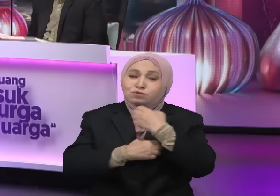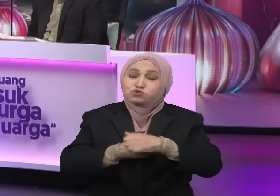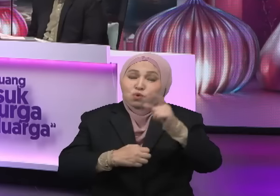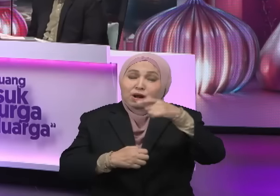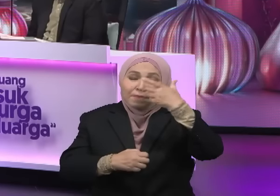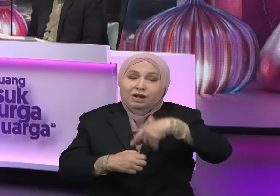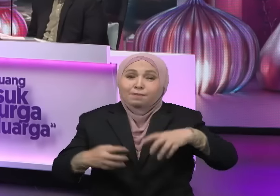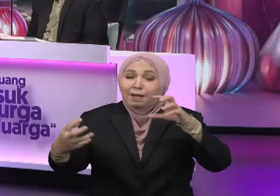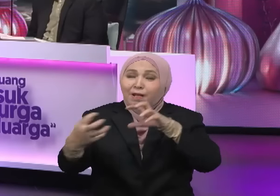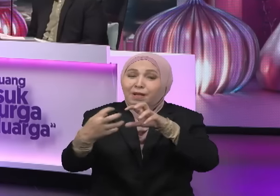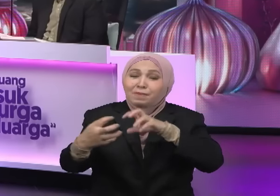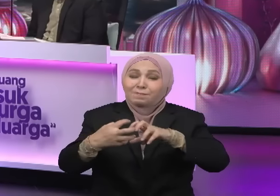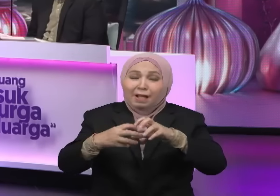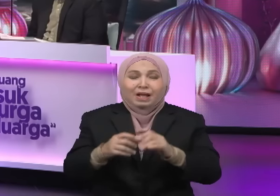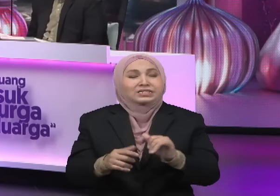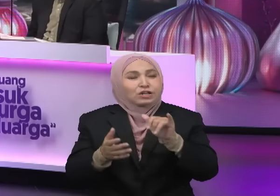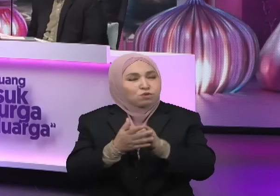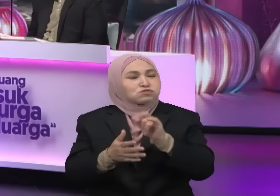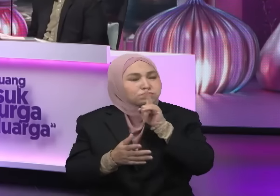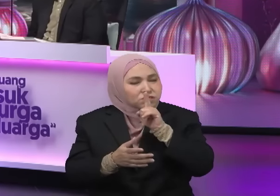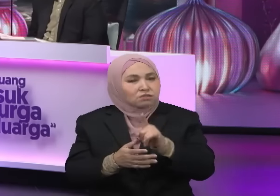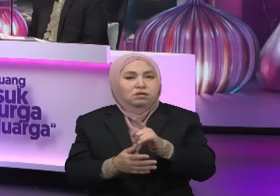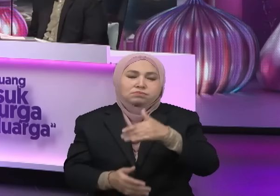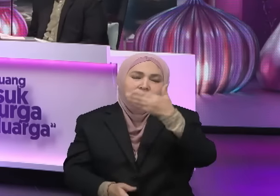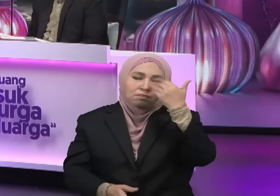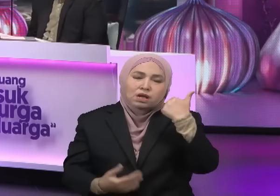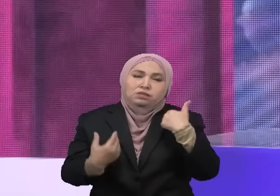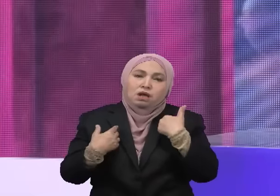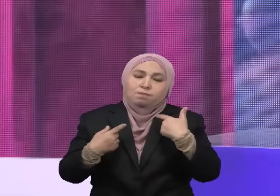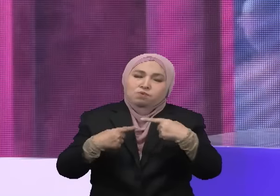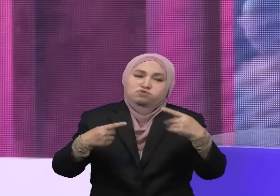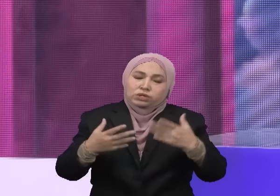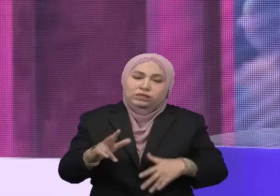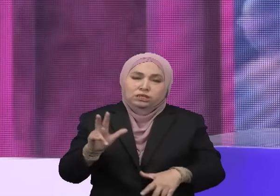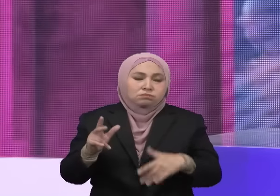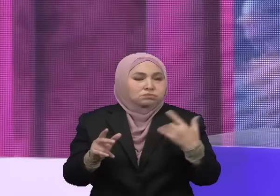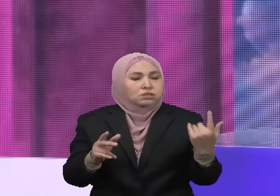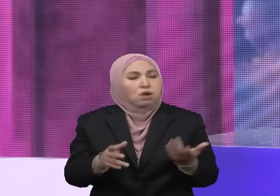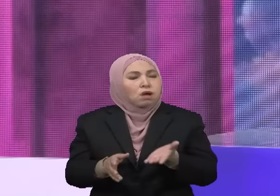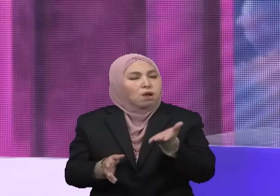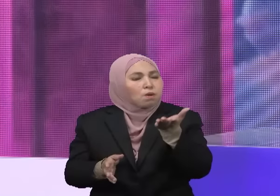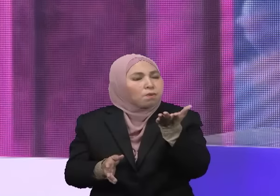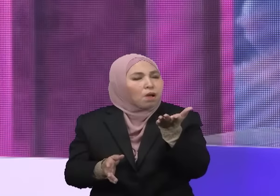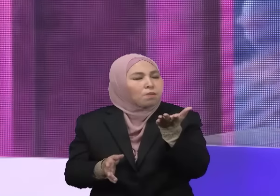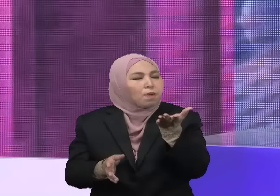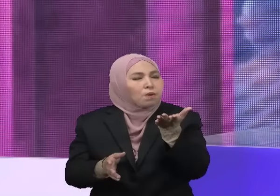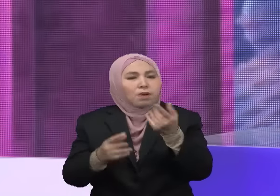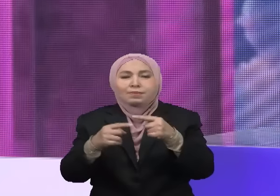kamu berperang sesama sendiri, dan rupa-rupanya terlupa ada musuh ketiga yang sentiasa meniupkan